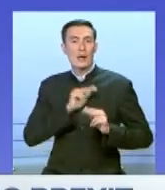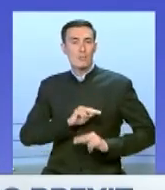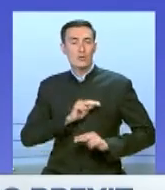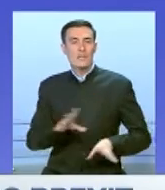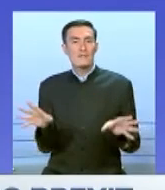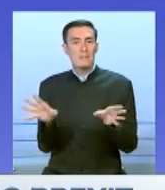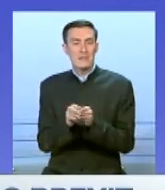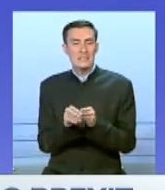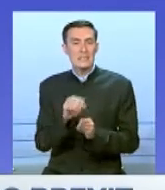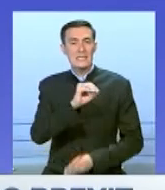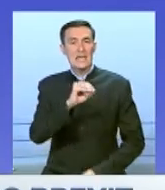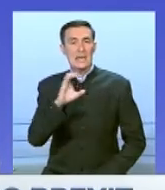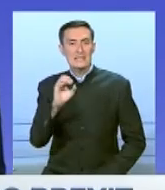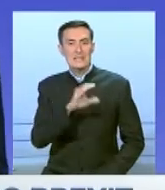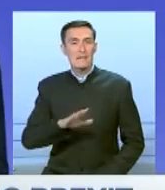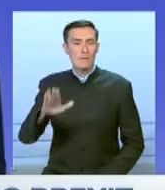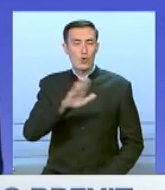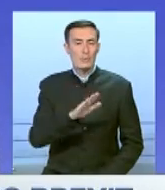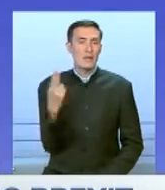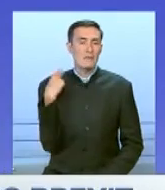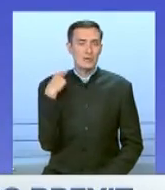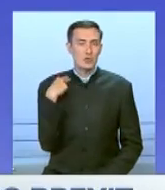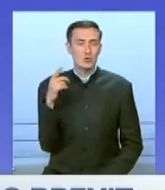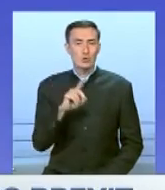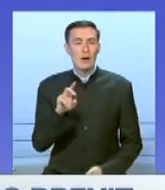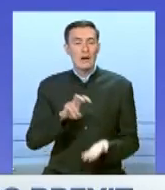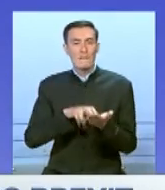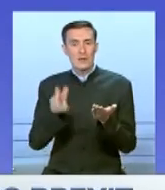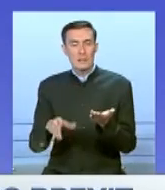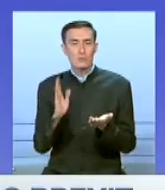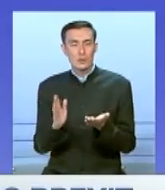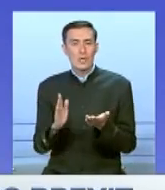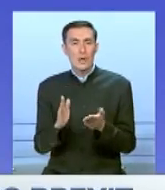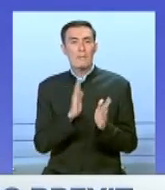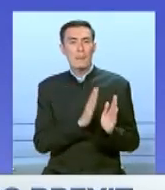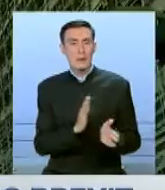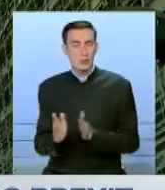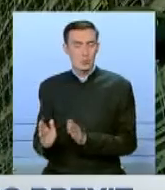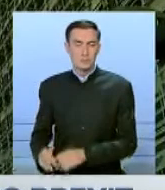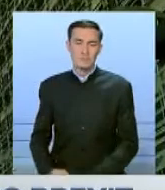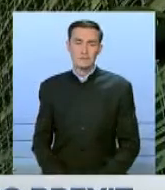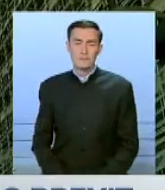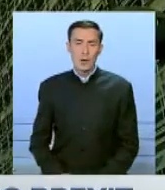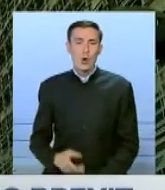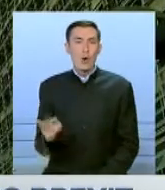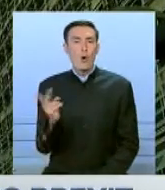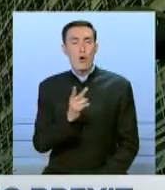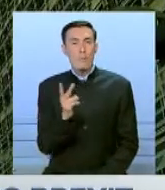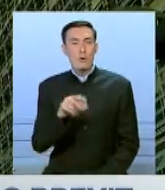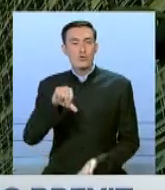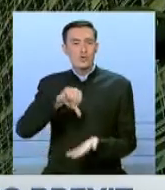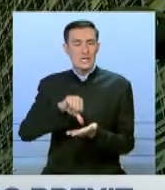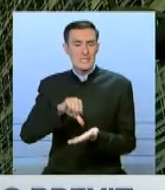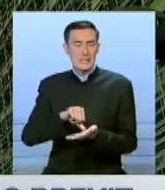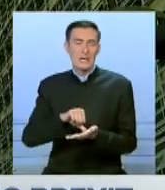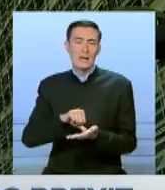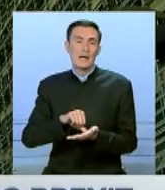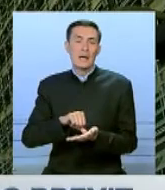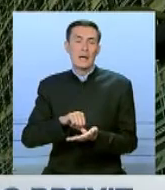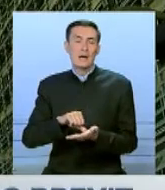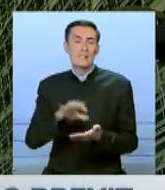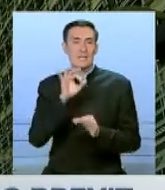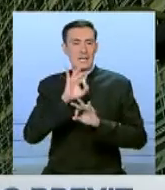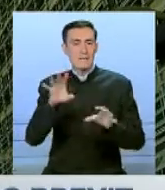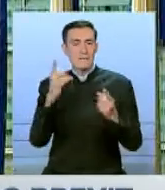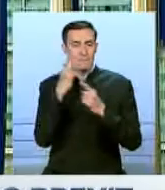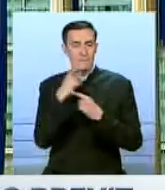Великобритании. Мы хотим убедиться, что выход Великобритании происходит упорядоченным образом. Оба переговорщика, Барнье и Дэвис,